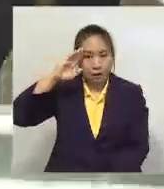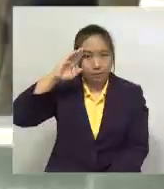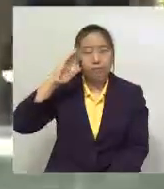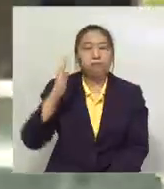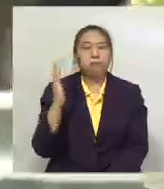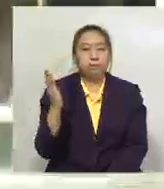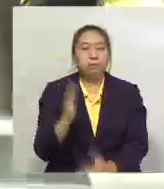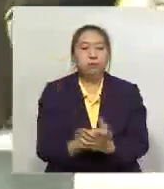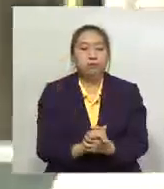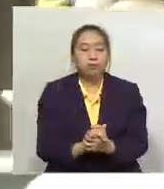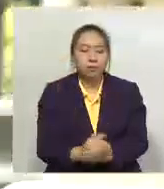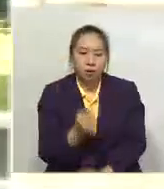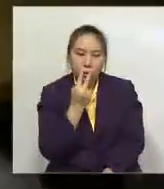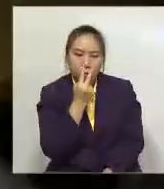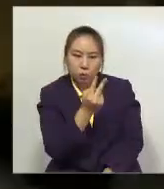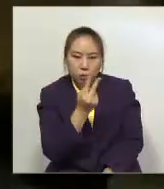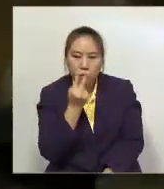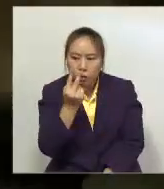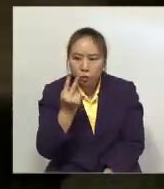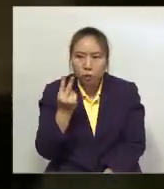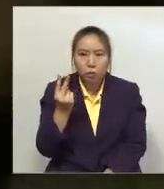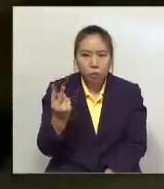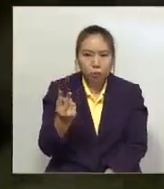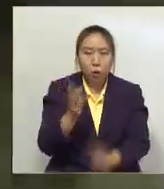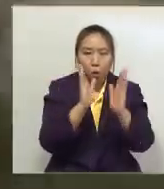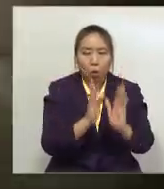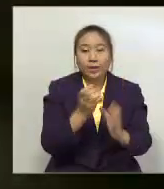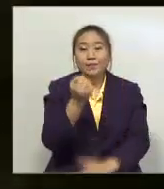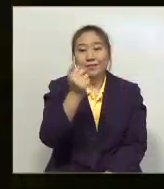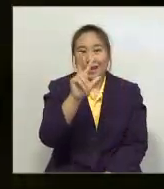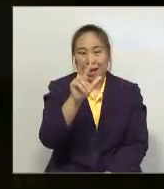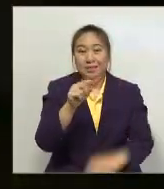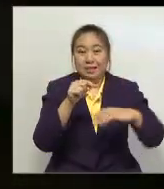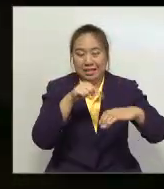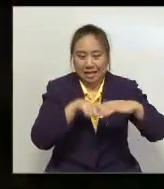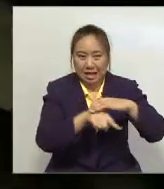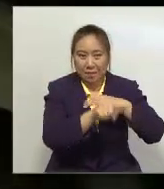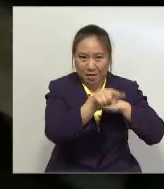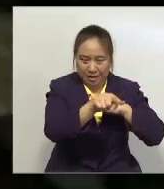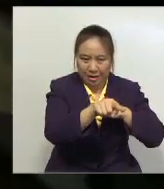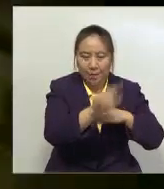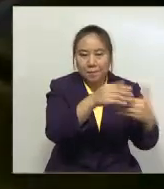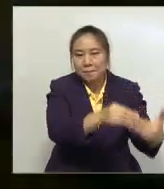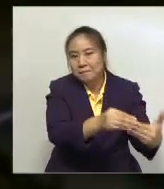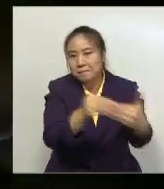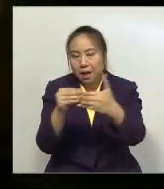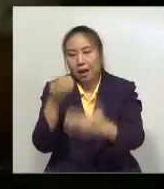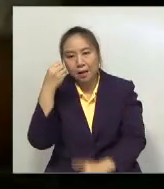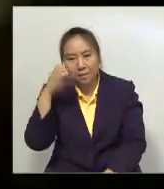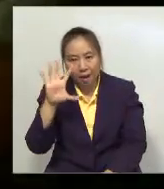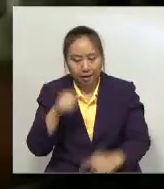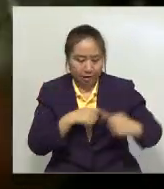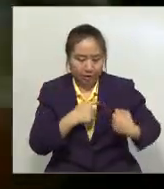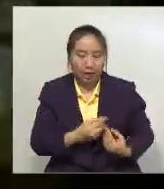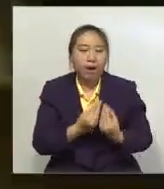ายกรัฐมนตรีติดตามสถานการณ์การนำตัว13ชีวิตออกจากถ้ำหลวงขุนน้ำนางนอนและเป็นกำลัง